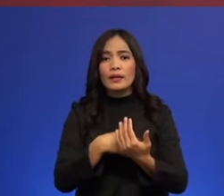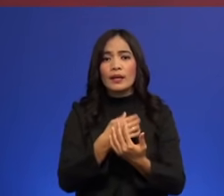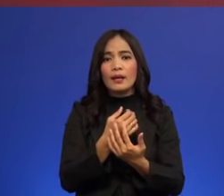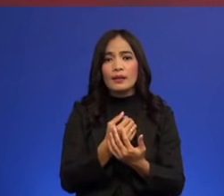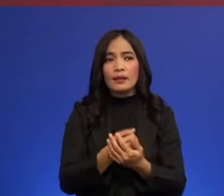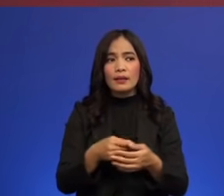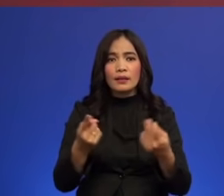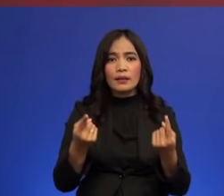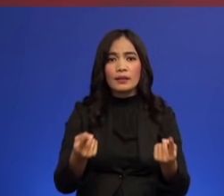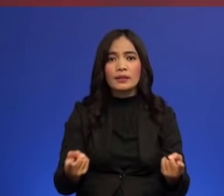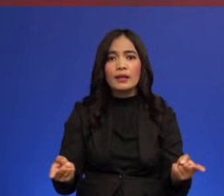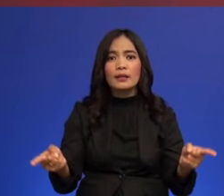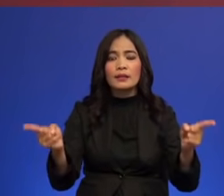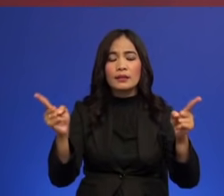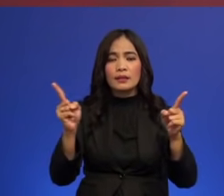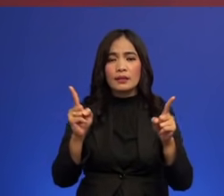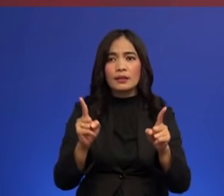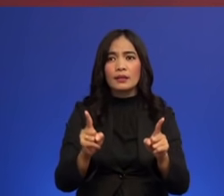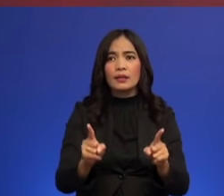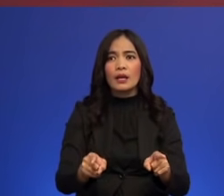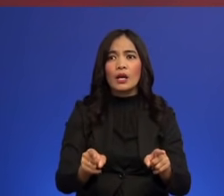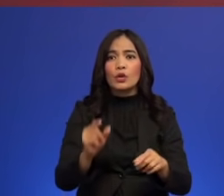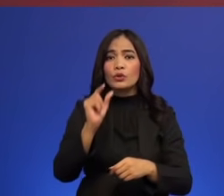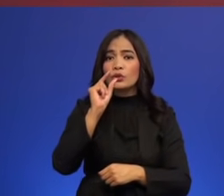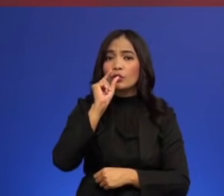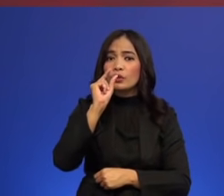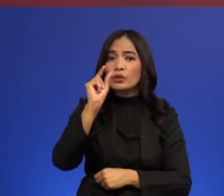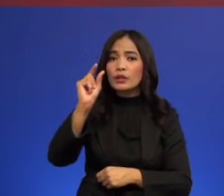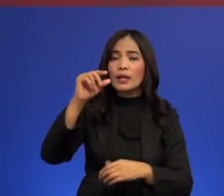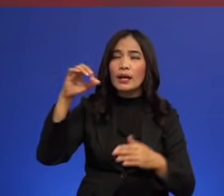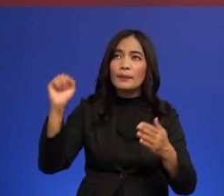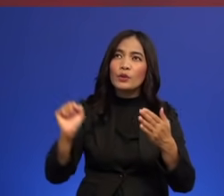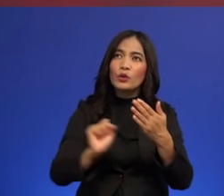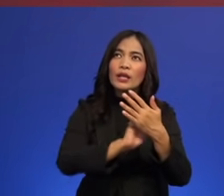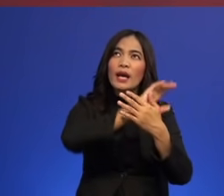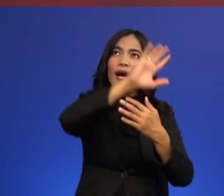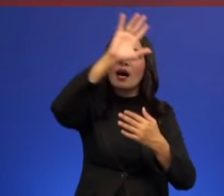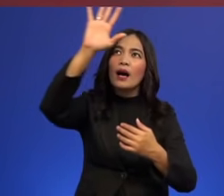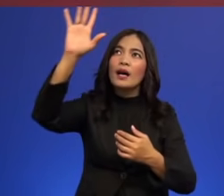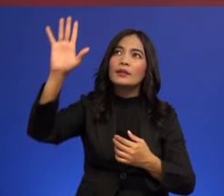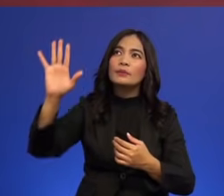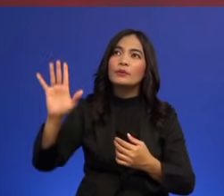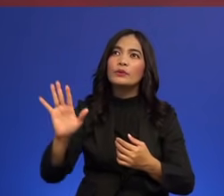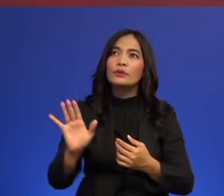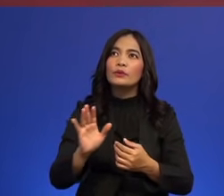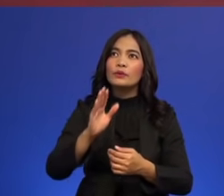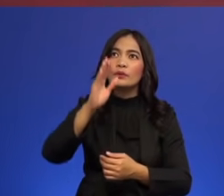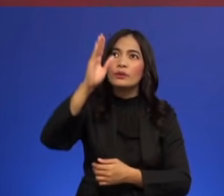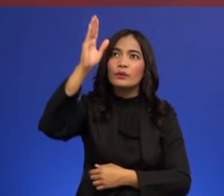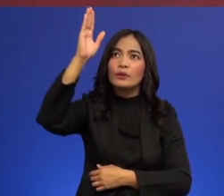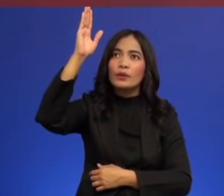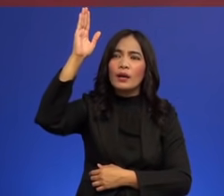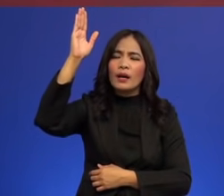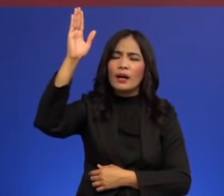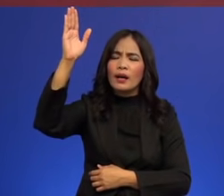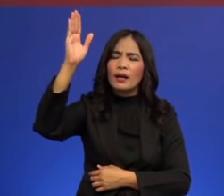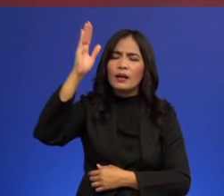semua yang terjadi untuk kemuliaan-Mu, Bapa.